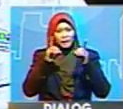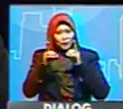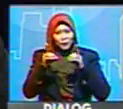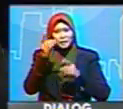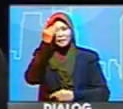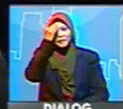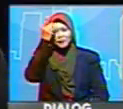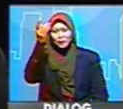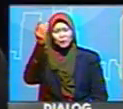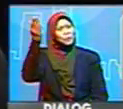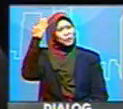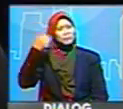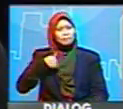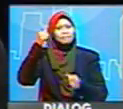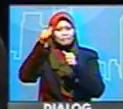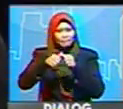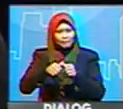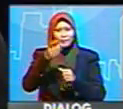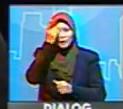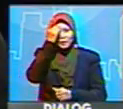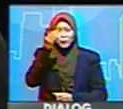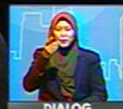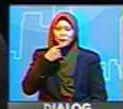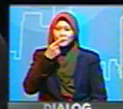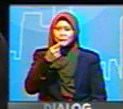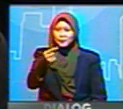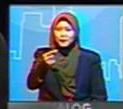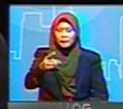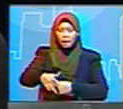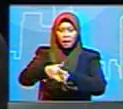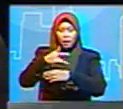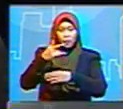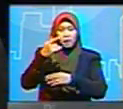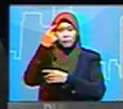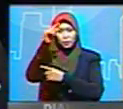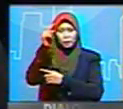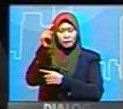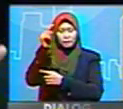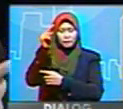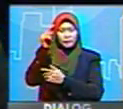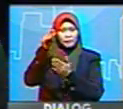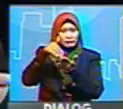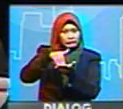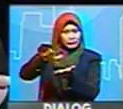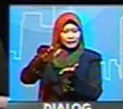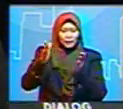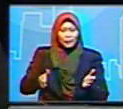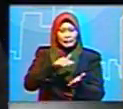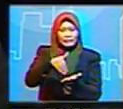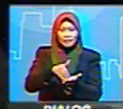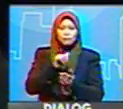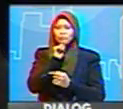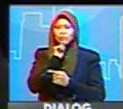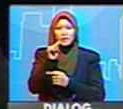menyatakan Saya masih ingat lagi ya kerana Datuk menyatakan pada peringkat awal jihad ini tidak ditujukan kepada kaum mana-mana